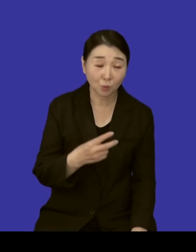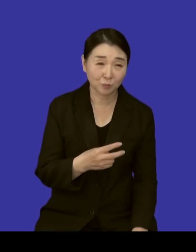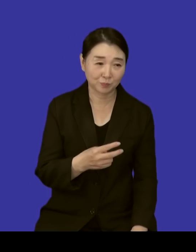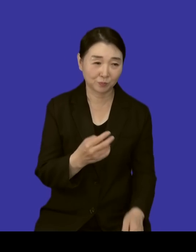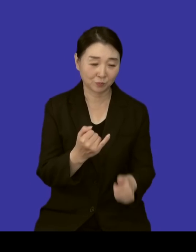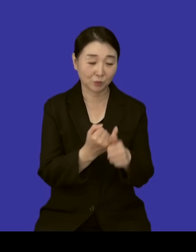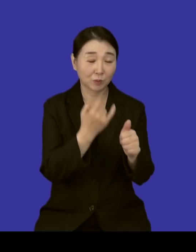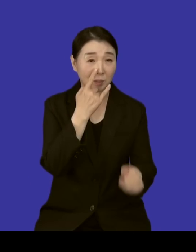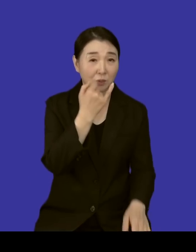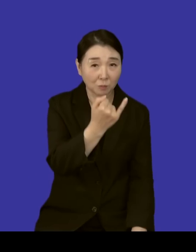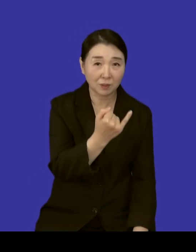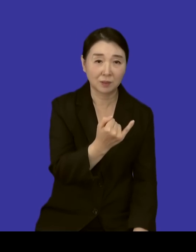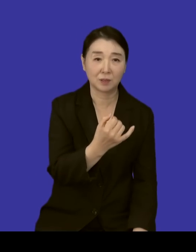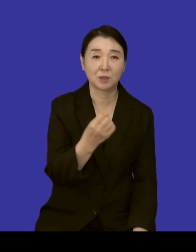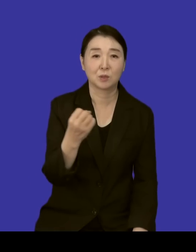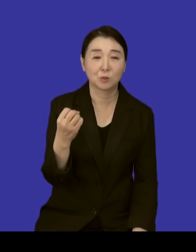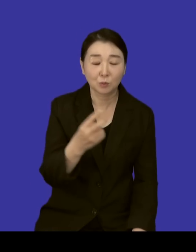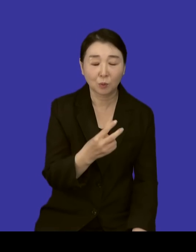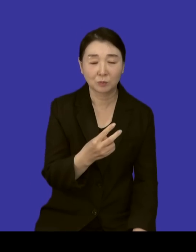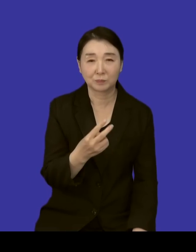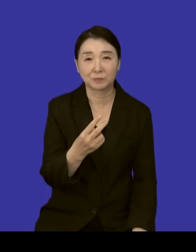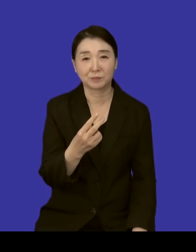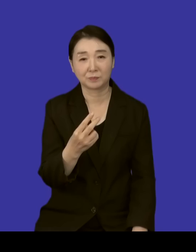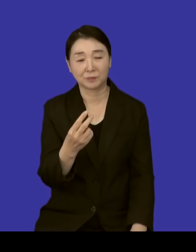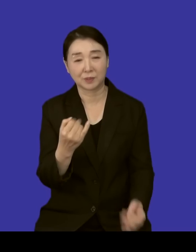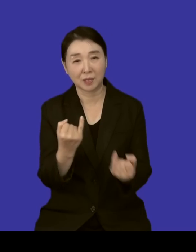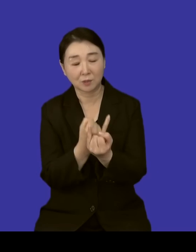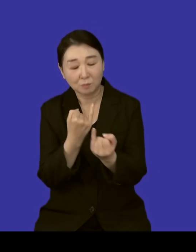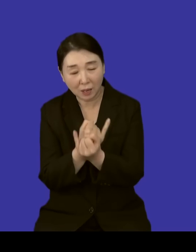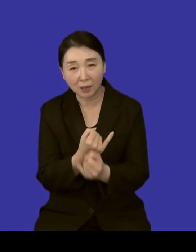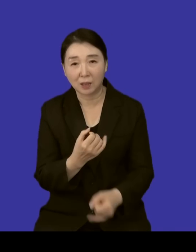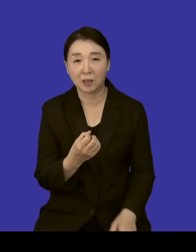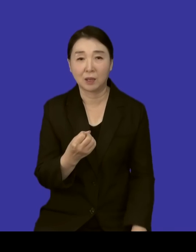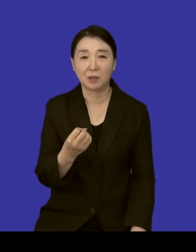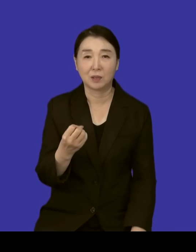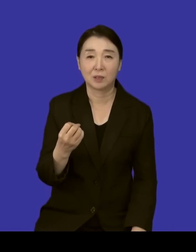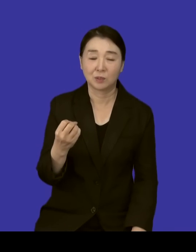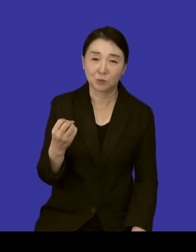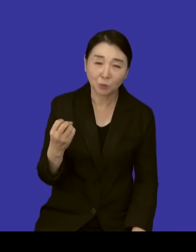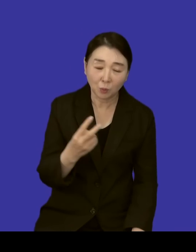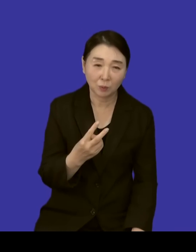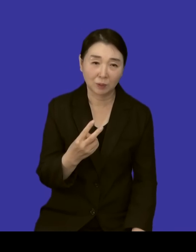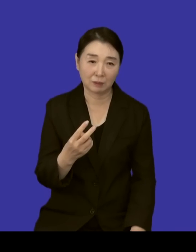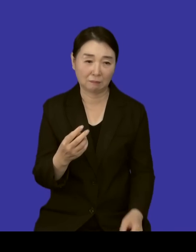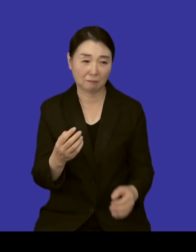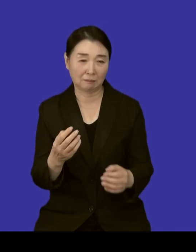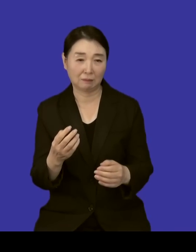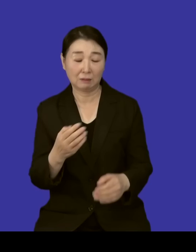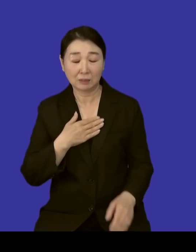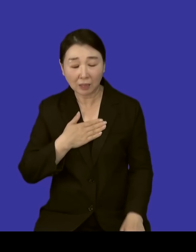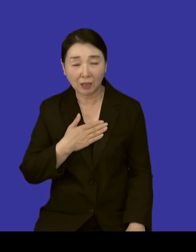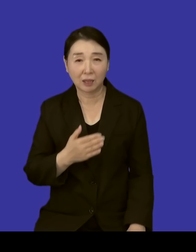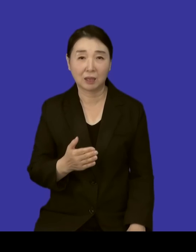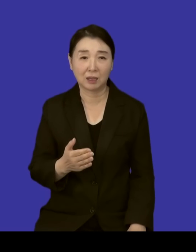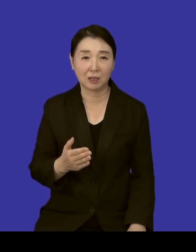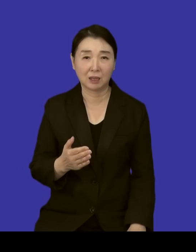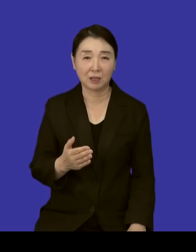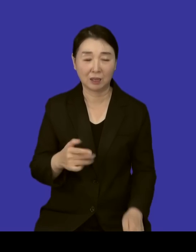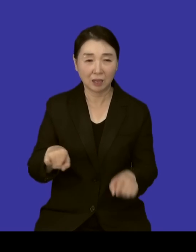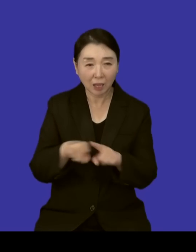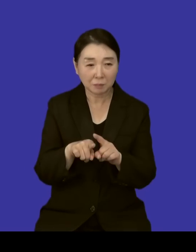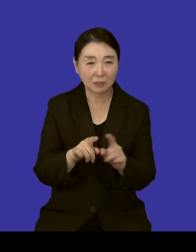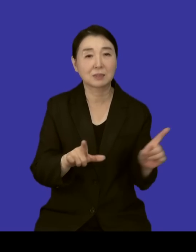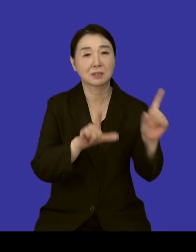둘 무학자와 한 고학력자가 이렇게 계속 같이 사는 거예요. 네. 멸치똥이 붙었다고 온 집안에